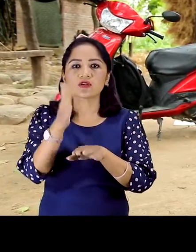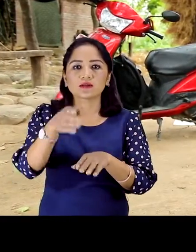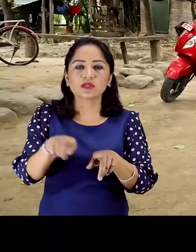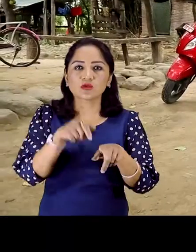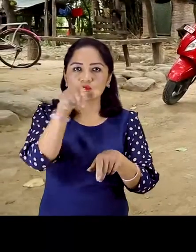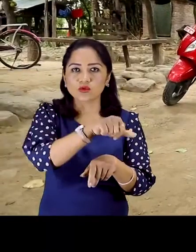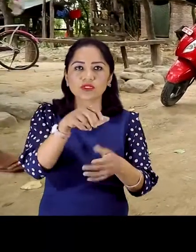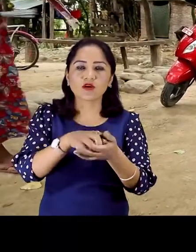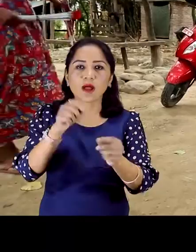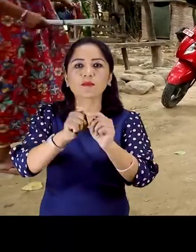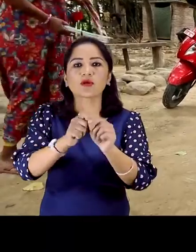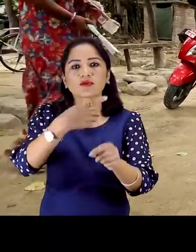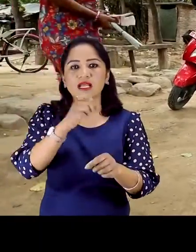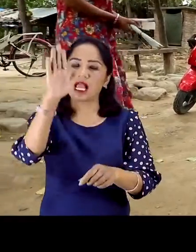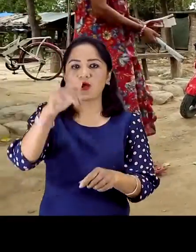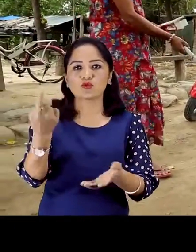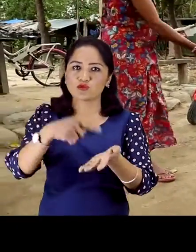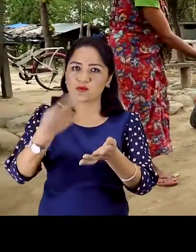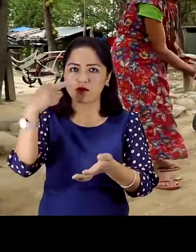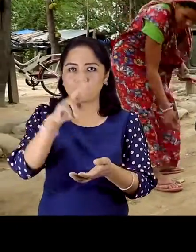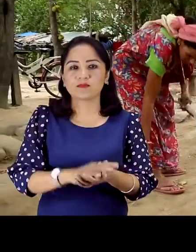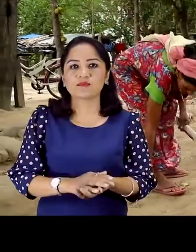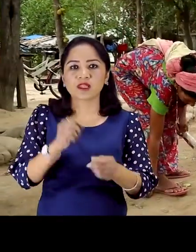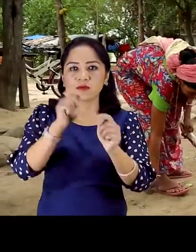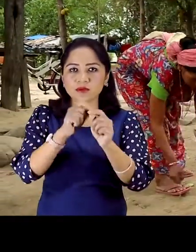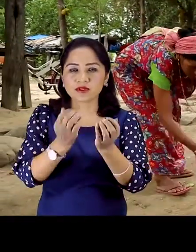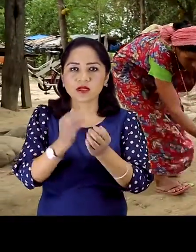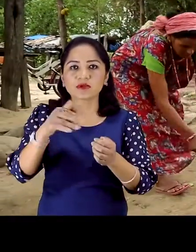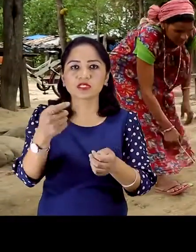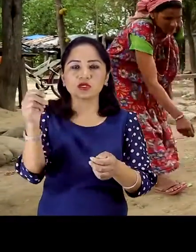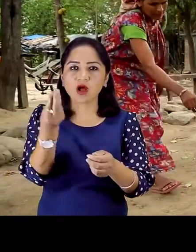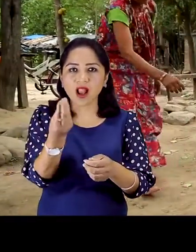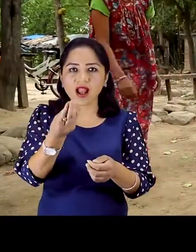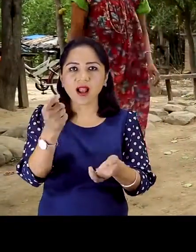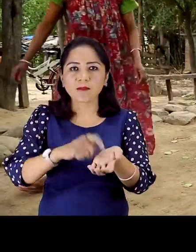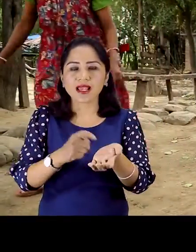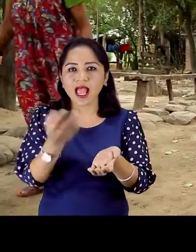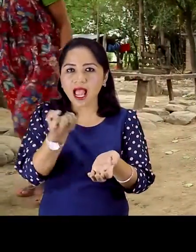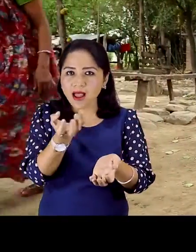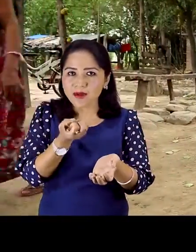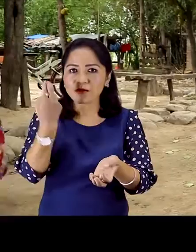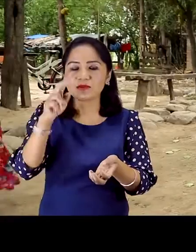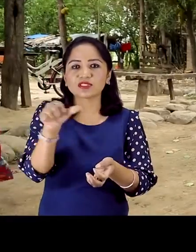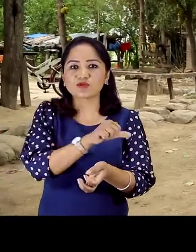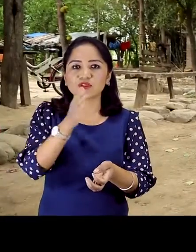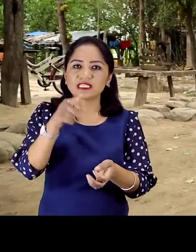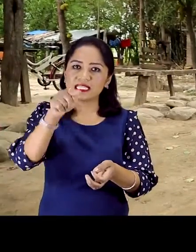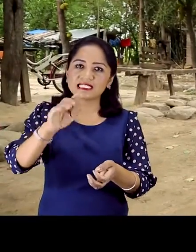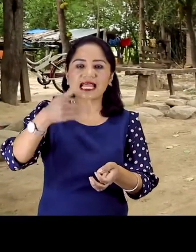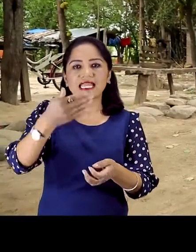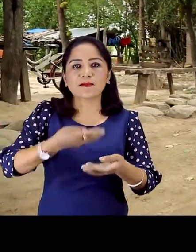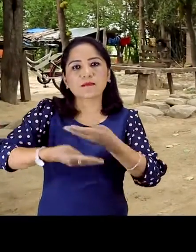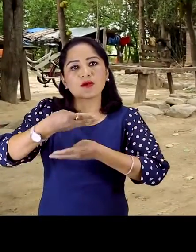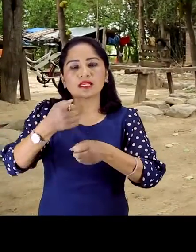सरुपणी उन्यका मरमत का लागी आउना थाले मरमत गरे बापत अली-अली पैसा आओना थाले पची उनले